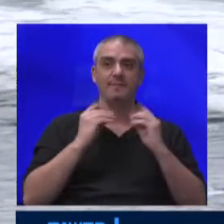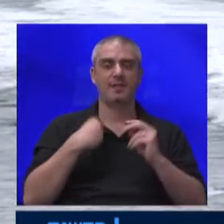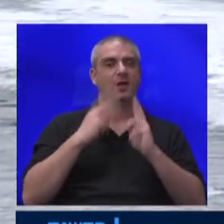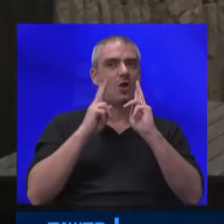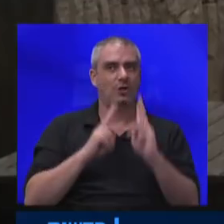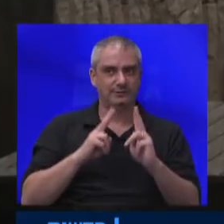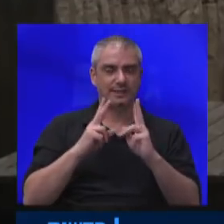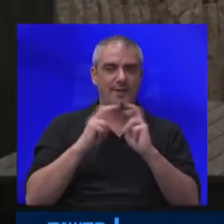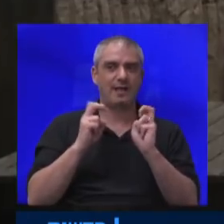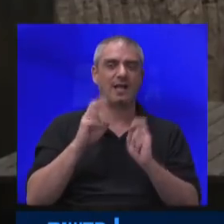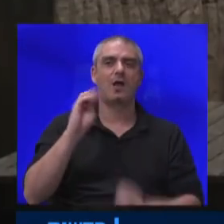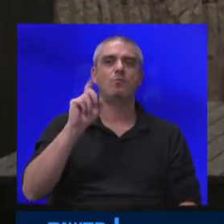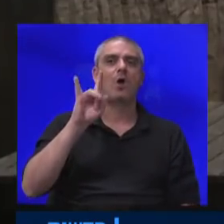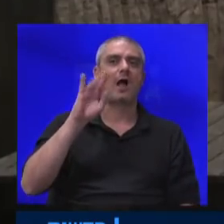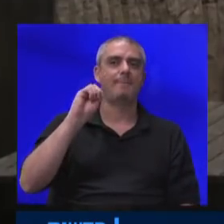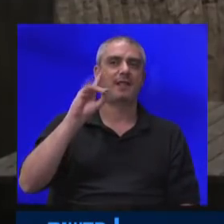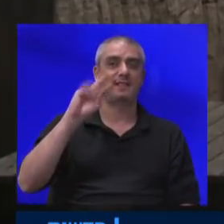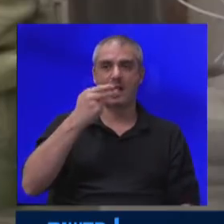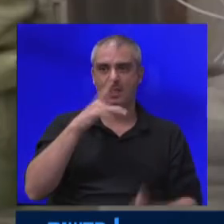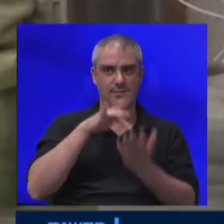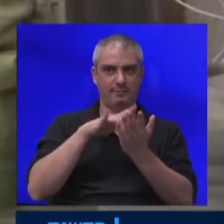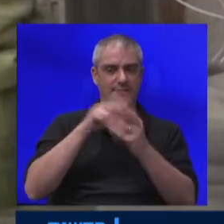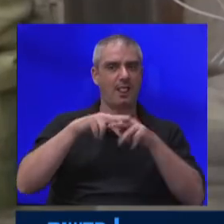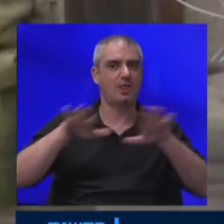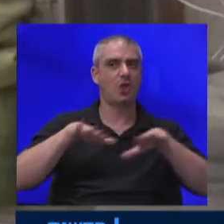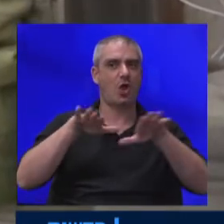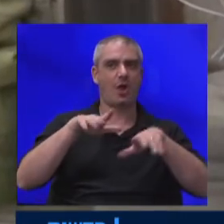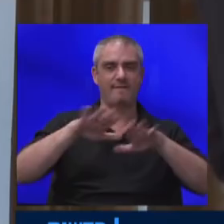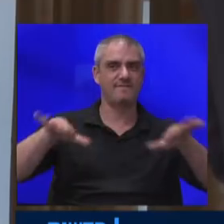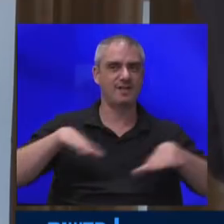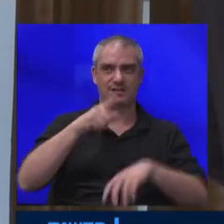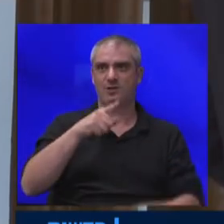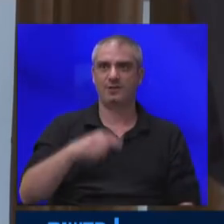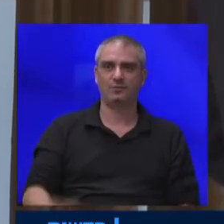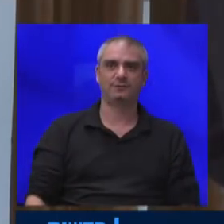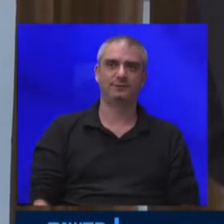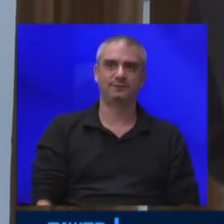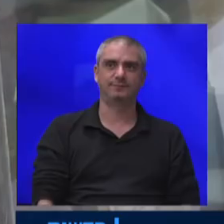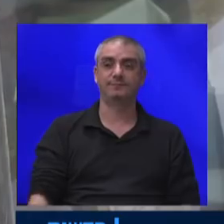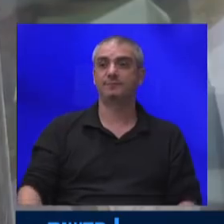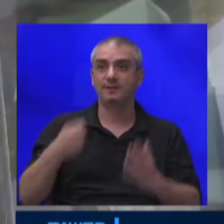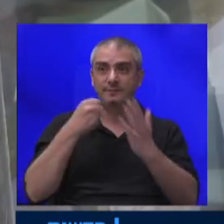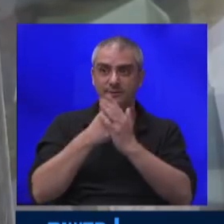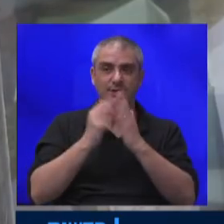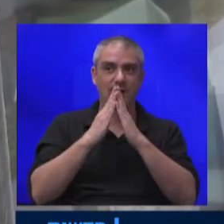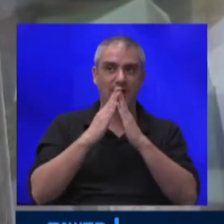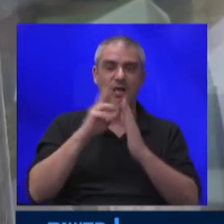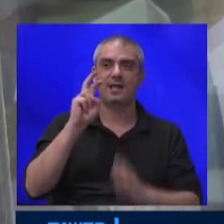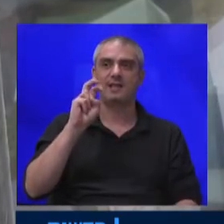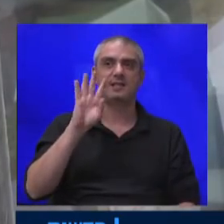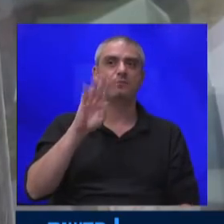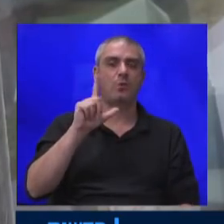מוחמדיה, שנמצאת על החוף של האוקיינוס האטלנטי. בקצה העיירה גרה עדית מולינה, סוכנת